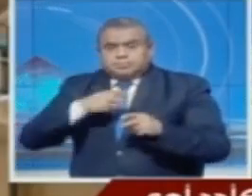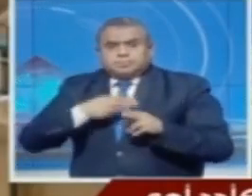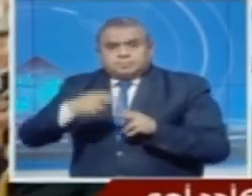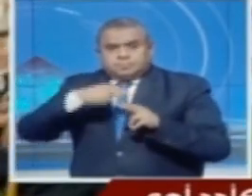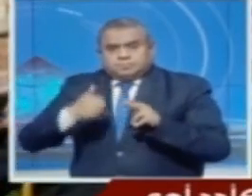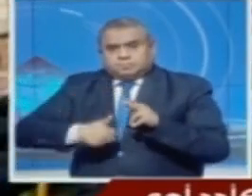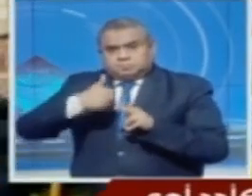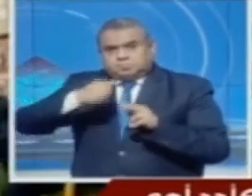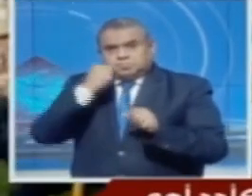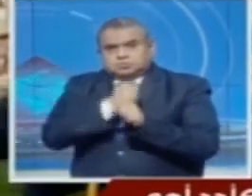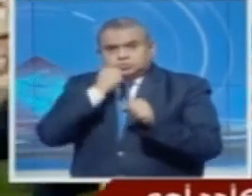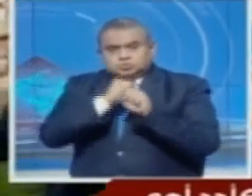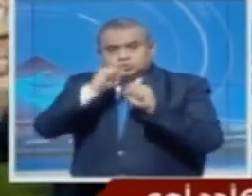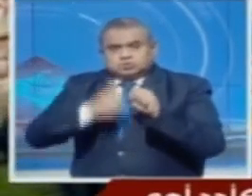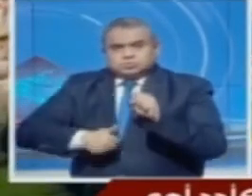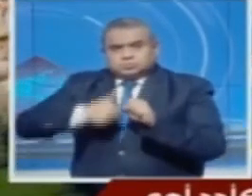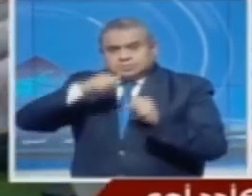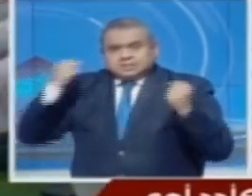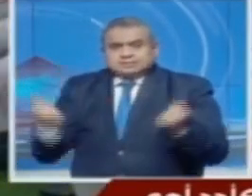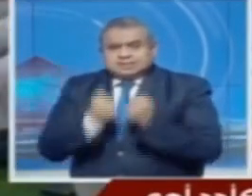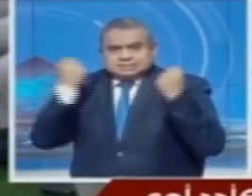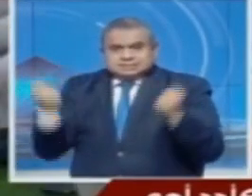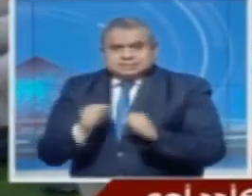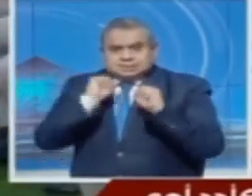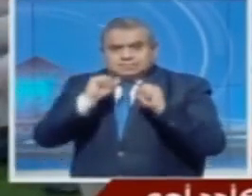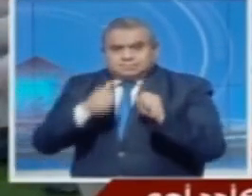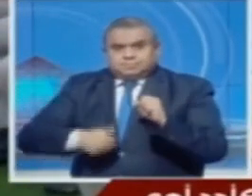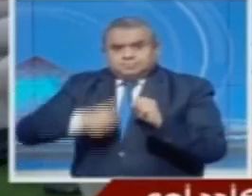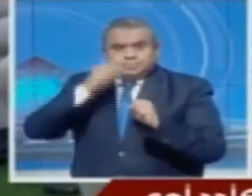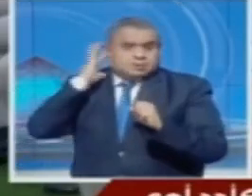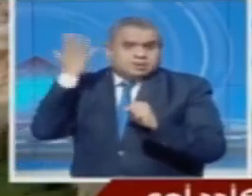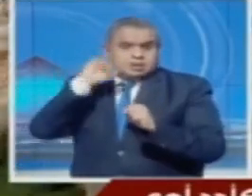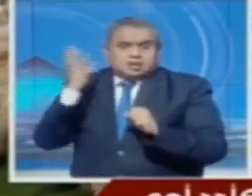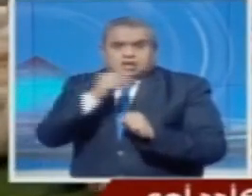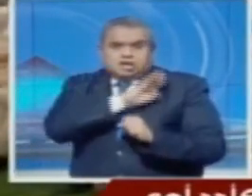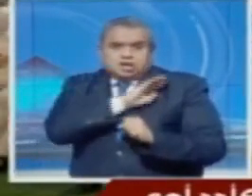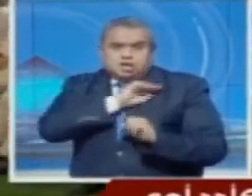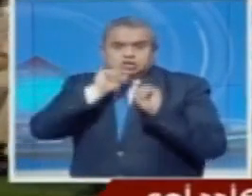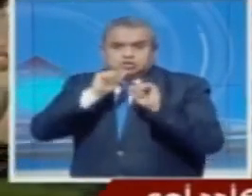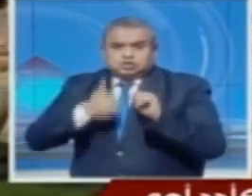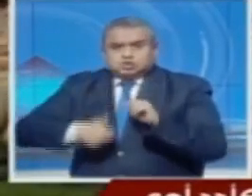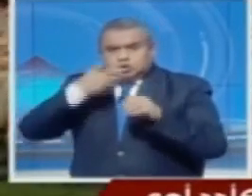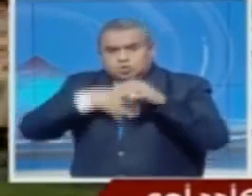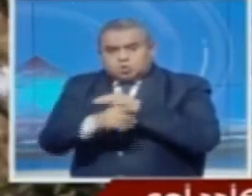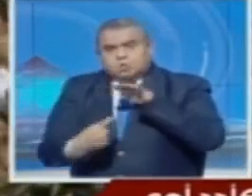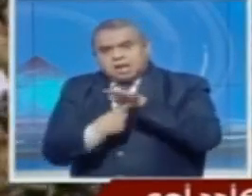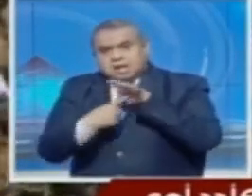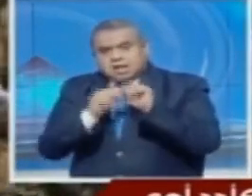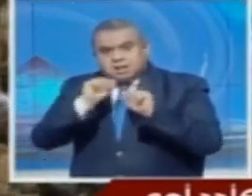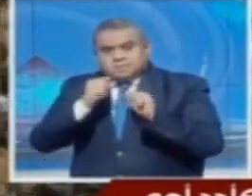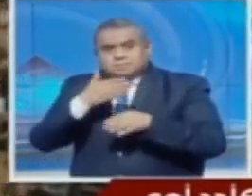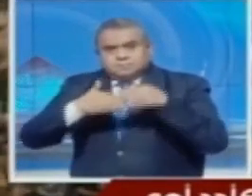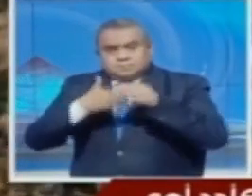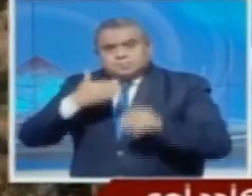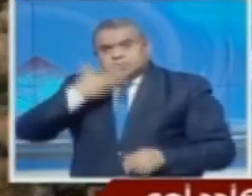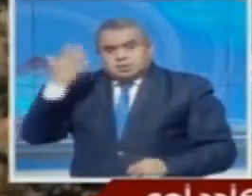والمتابعة الدقيقة للأنشطة التدريبية والاهتمام بتطوير العملية التعليمية داخل الأكاديمية لبناء